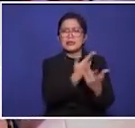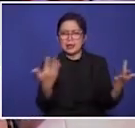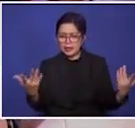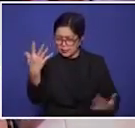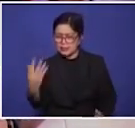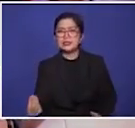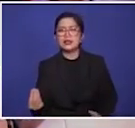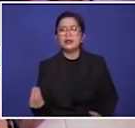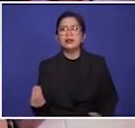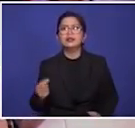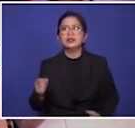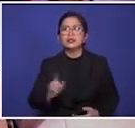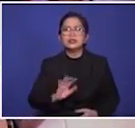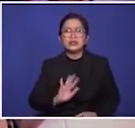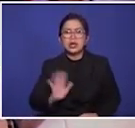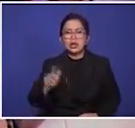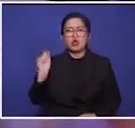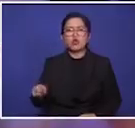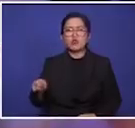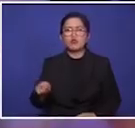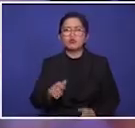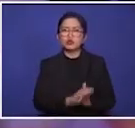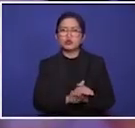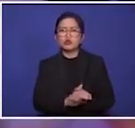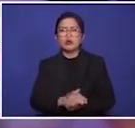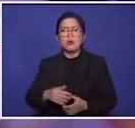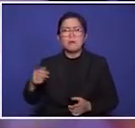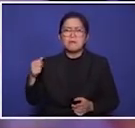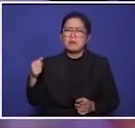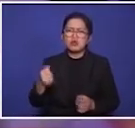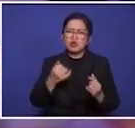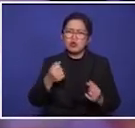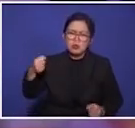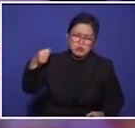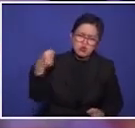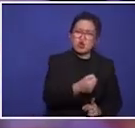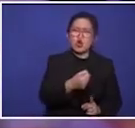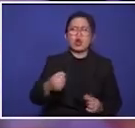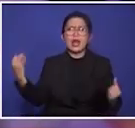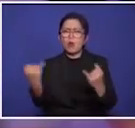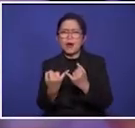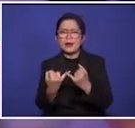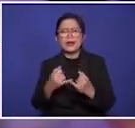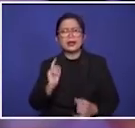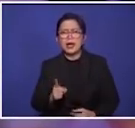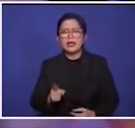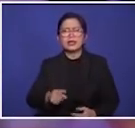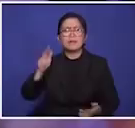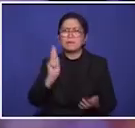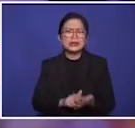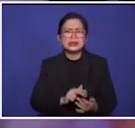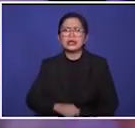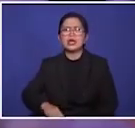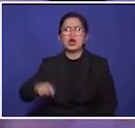hukum ini dipakai untuk memukul lawan tapi melindungi kawan kita pastikan hukum ini tegak